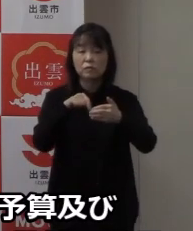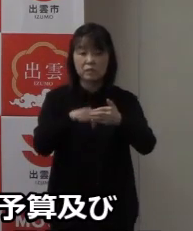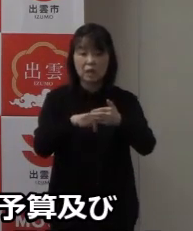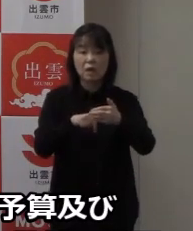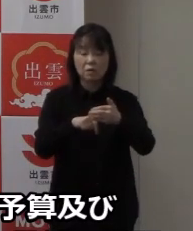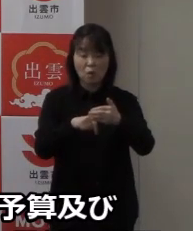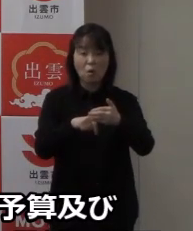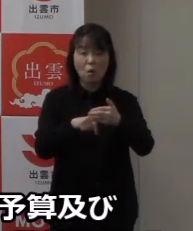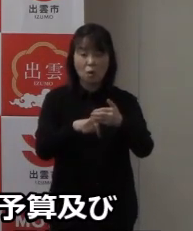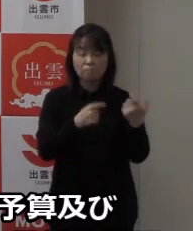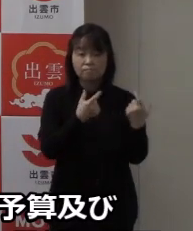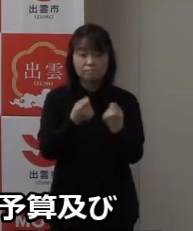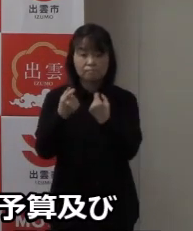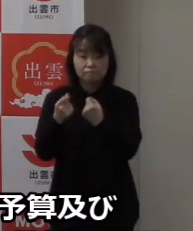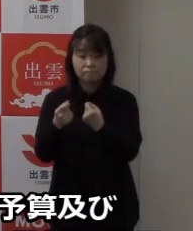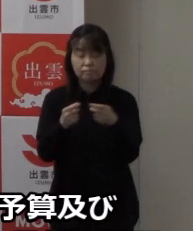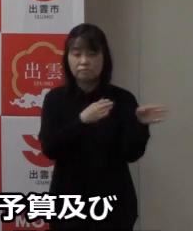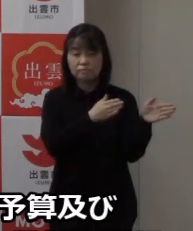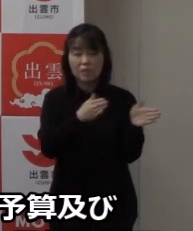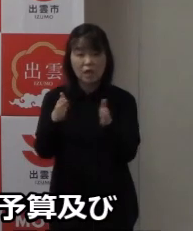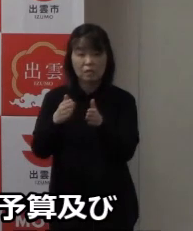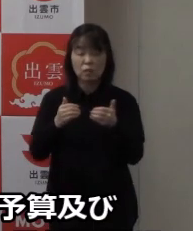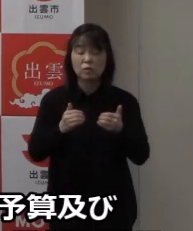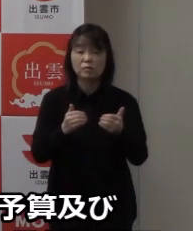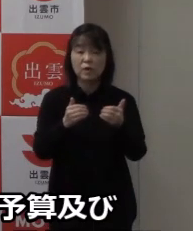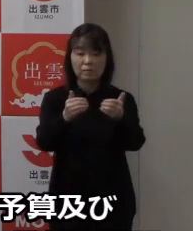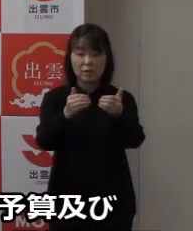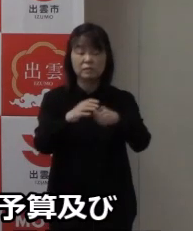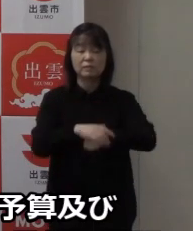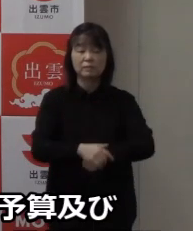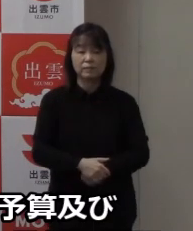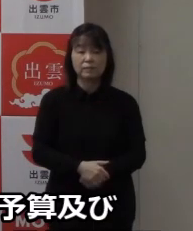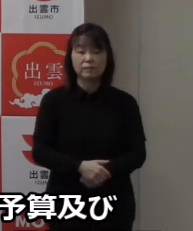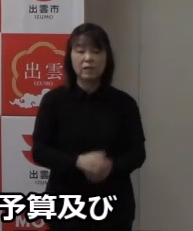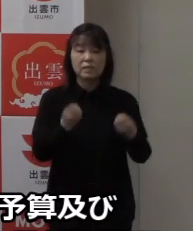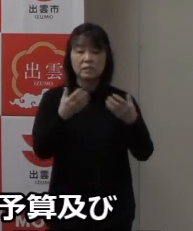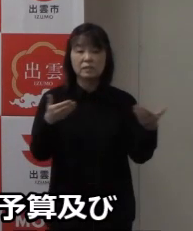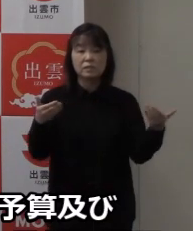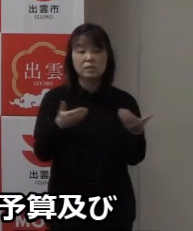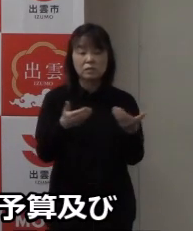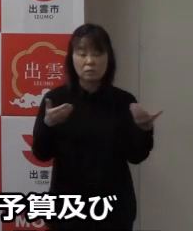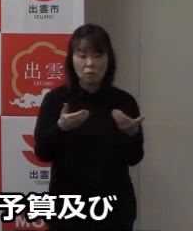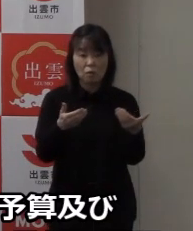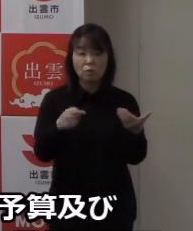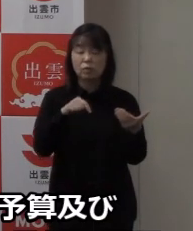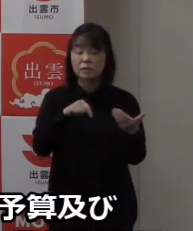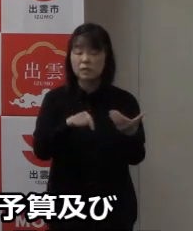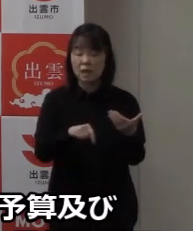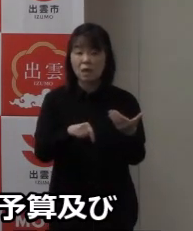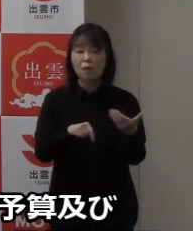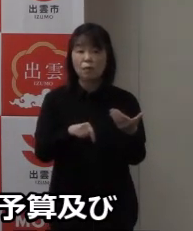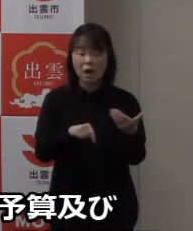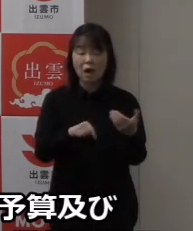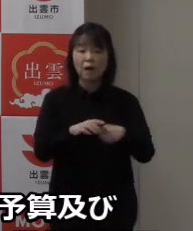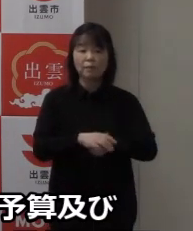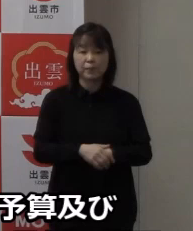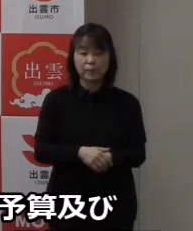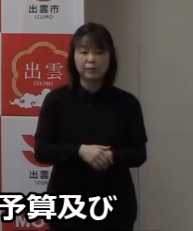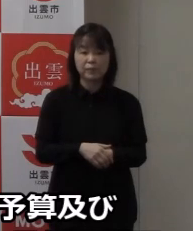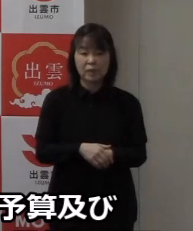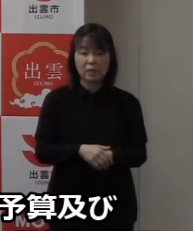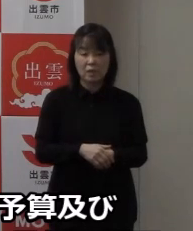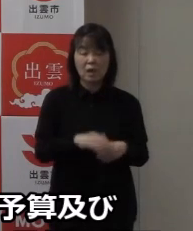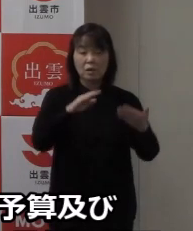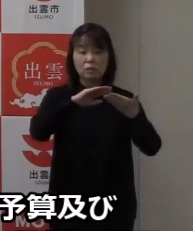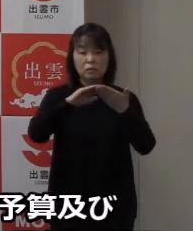続き整備を進めていきたいと思います。また新規といたしまして都市計画の方でですね、都市計画のマスタープランの